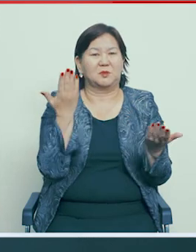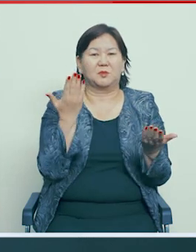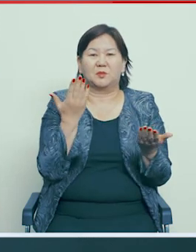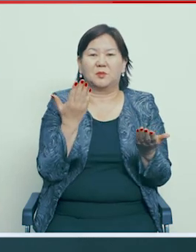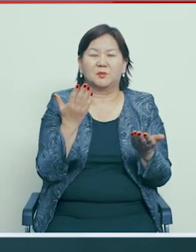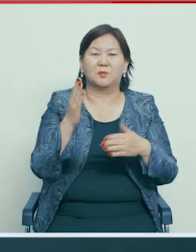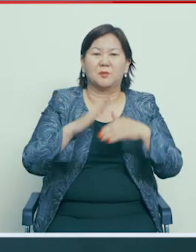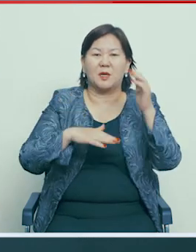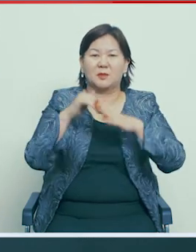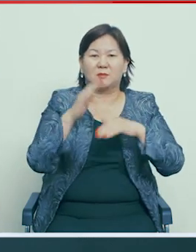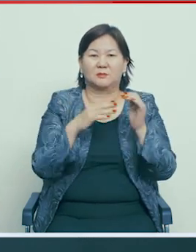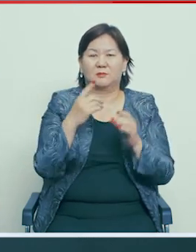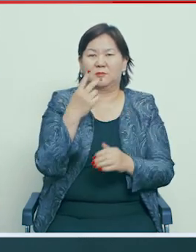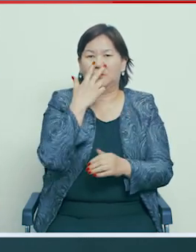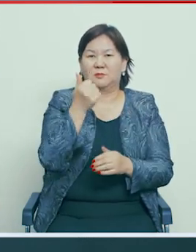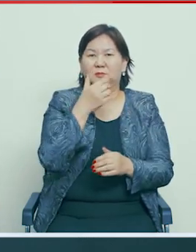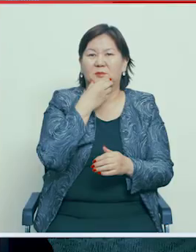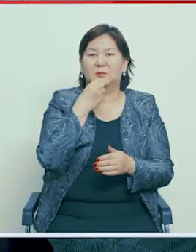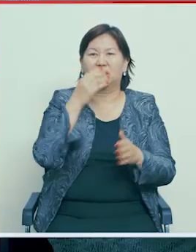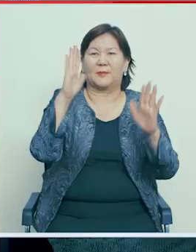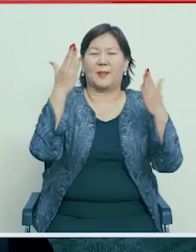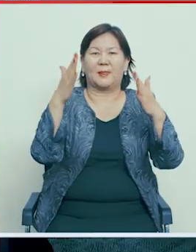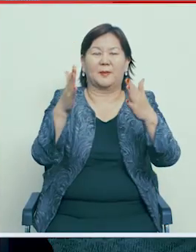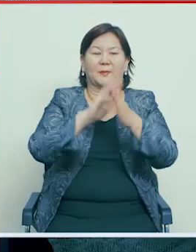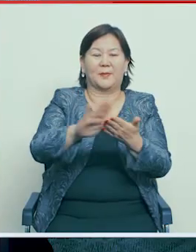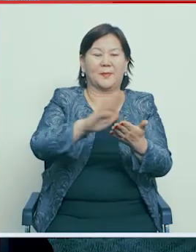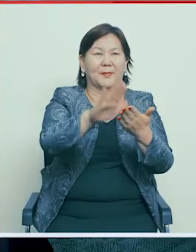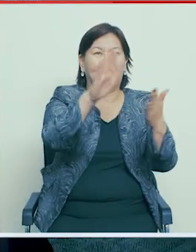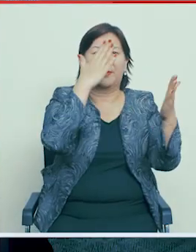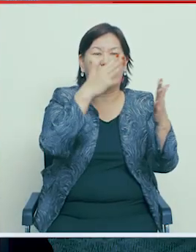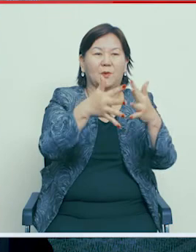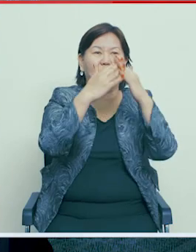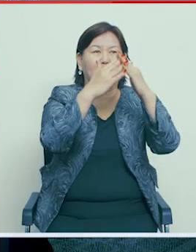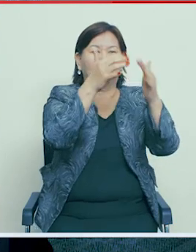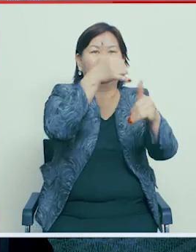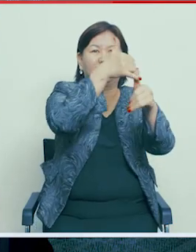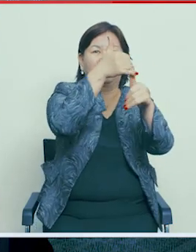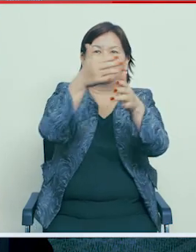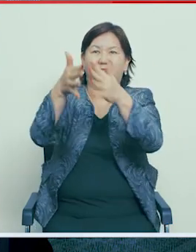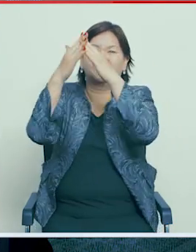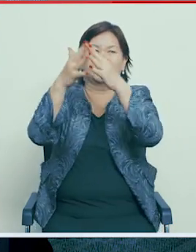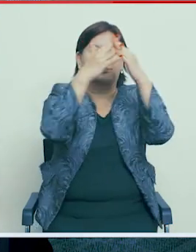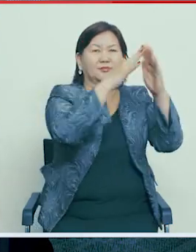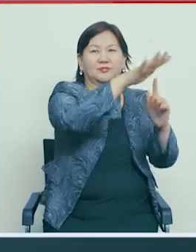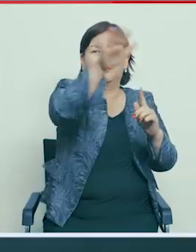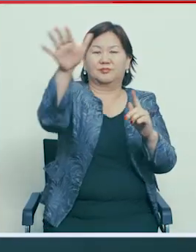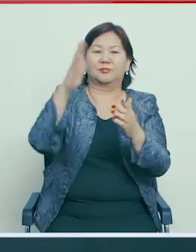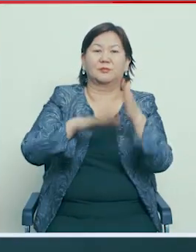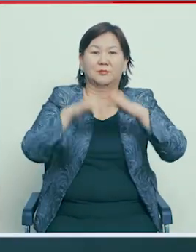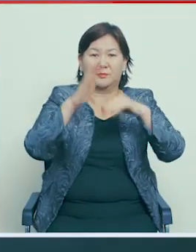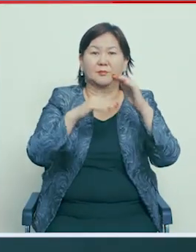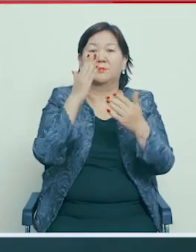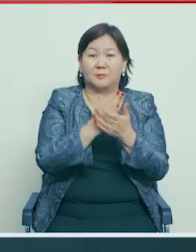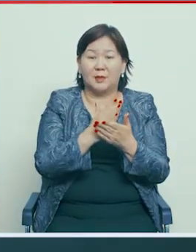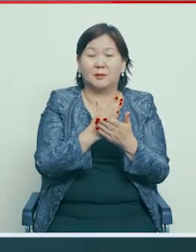ерөөсөө нэг л их одоо гялгар цэлгар тий одоо ийм өндөр байшингууд ингээл эргэн тойрон хотоор дүүр ингээ баригдчихээн.